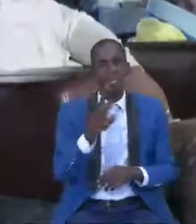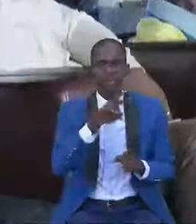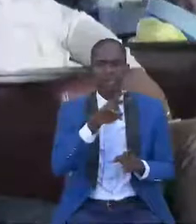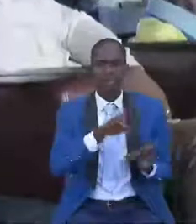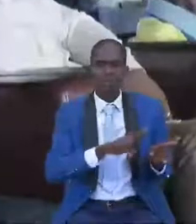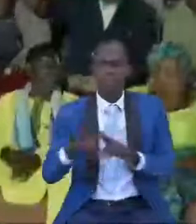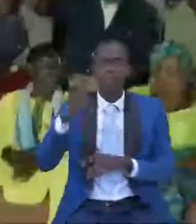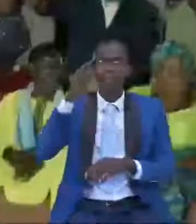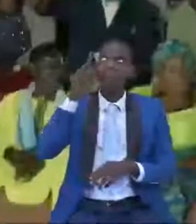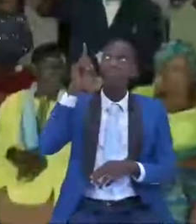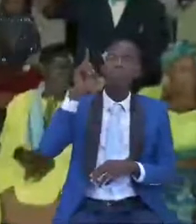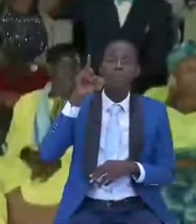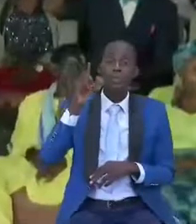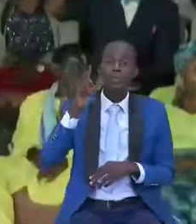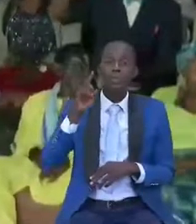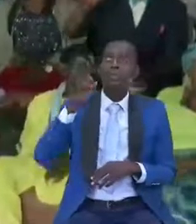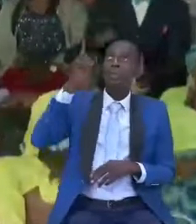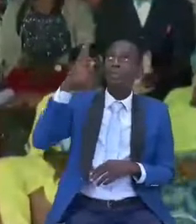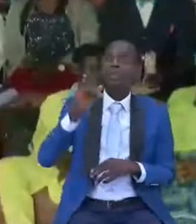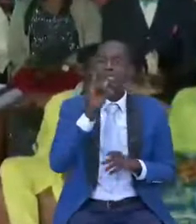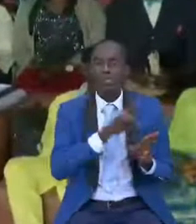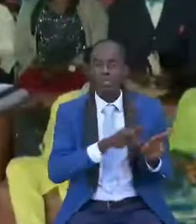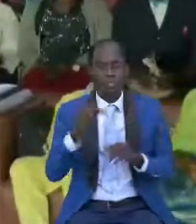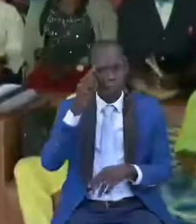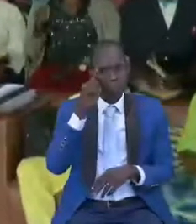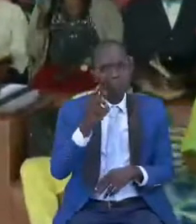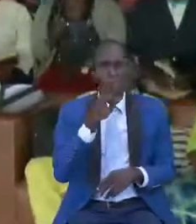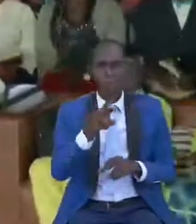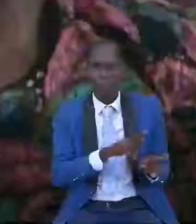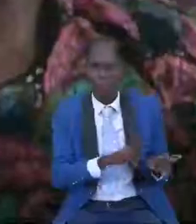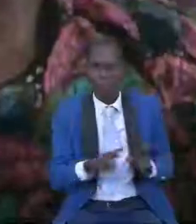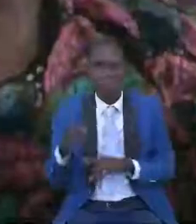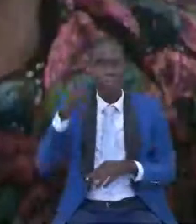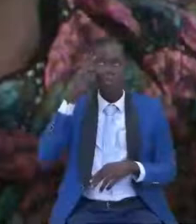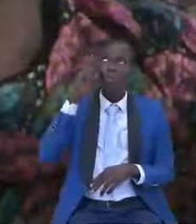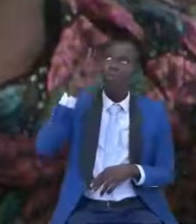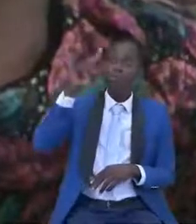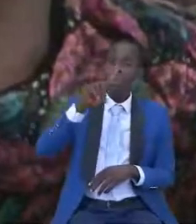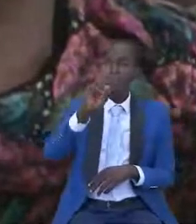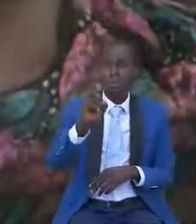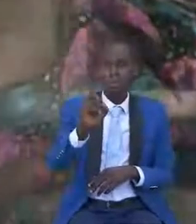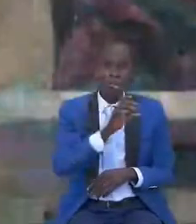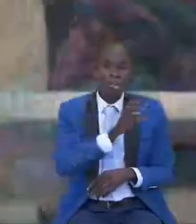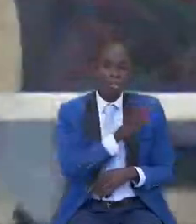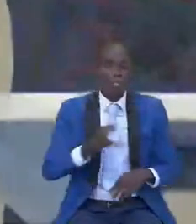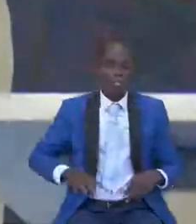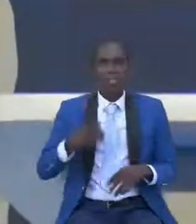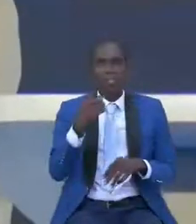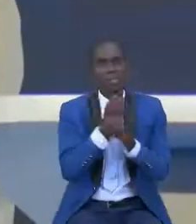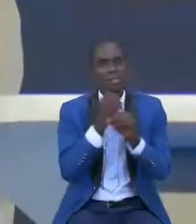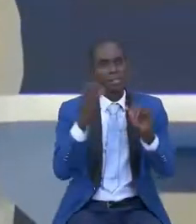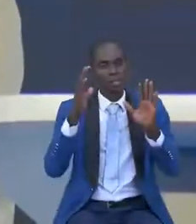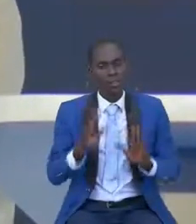Le ciel est prêt pour toi. Est-ce que toi tu es prêt pour le ciel? Dieu est prêt pour toi. Est-ce que toi tu es prêt pour